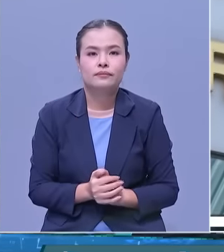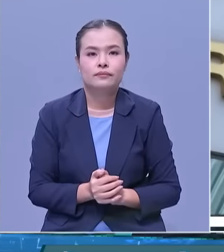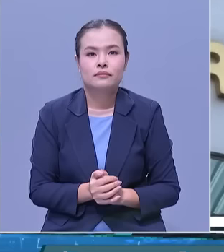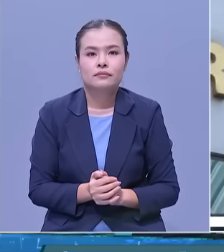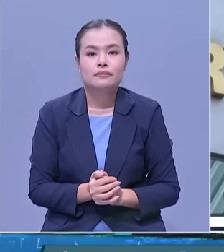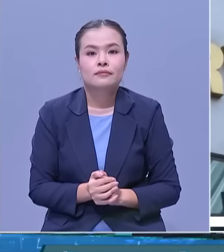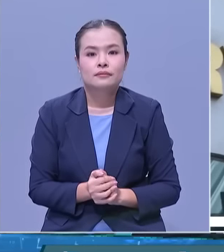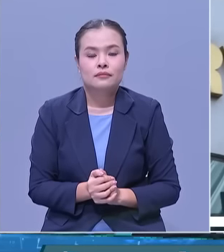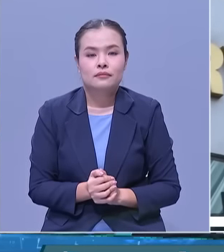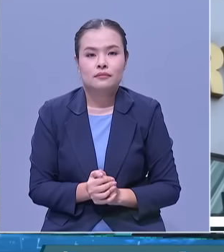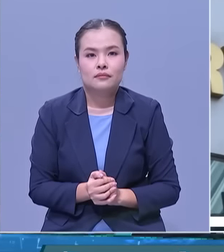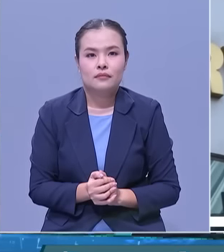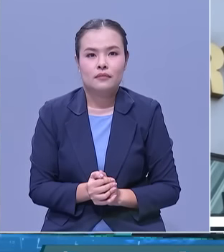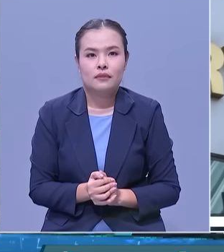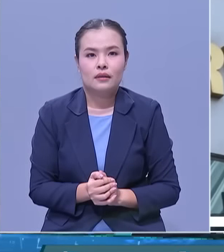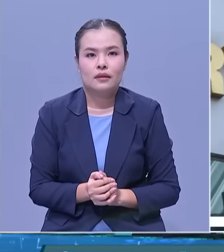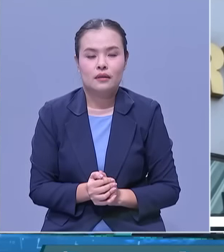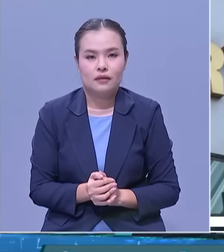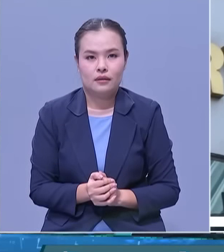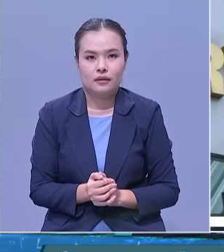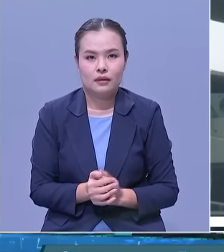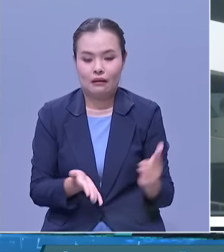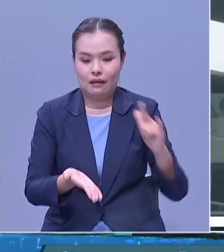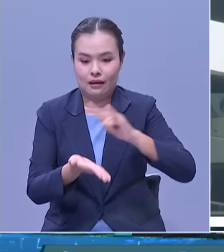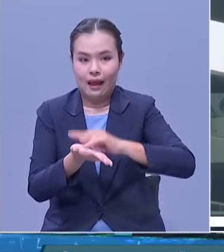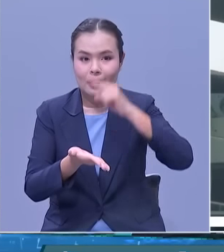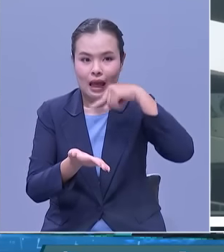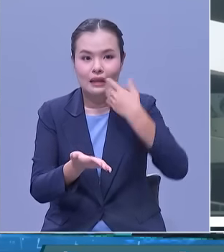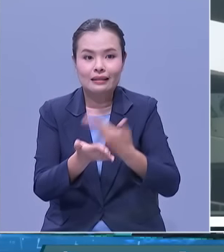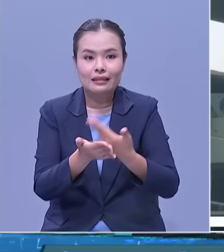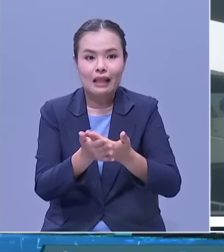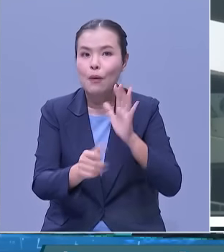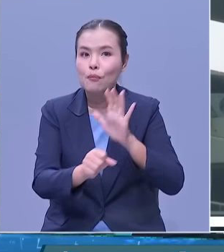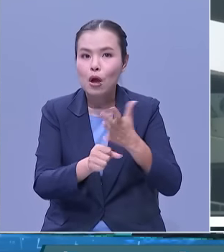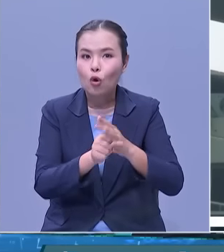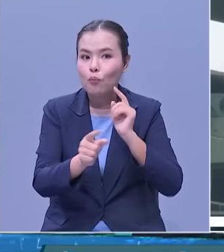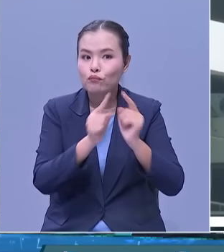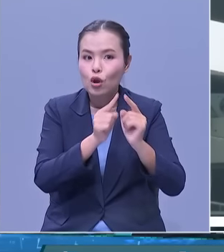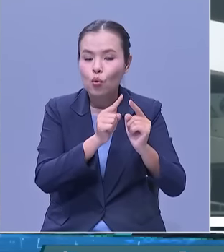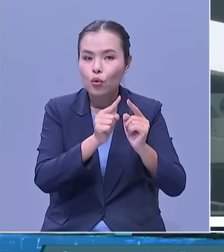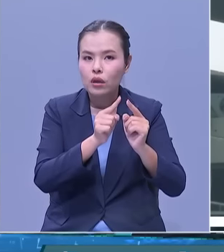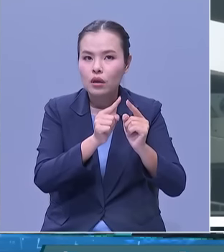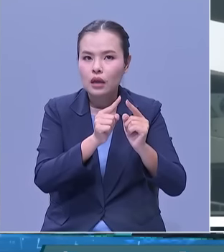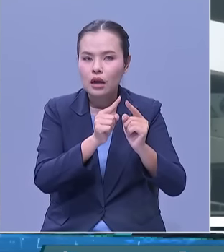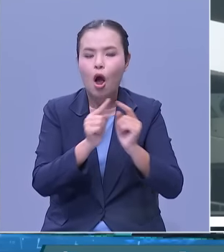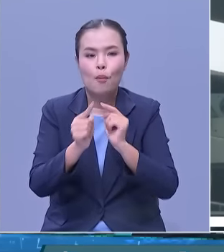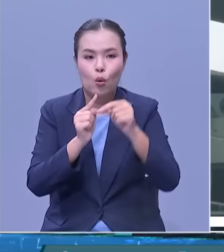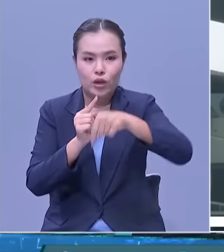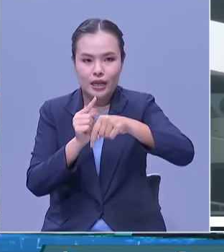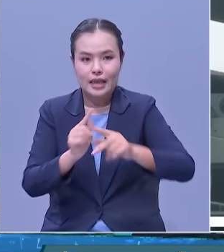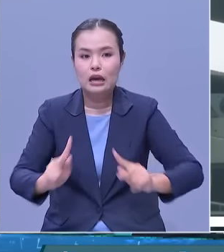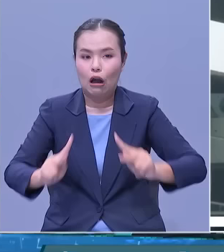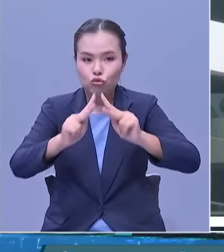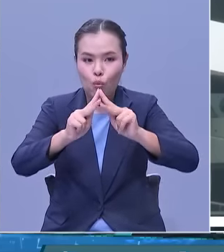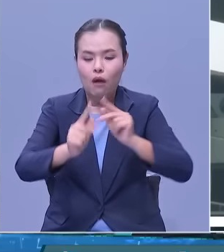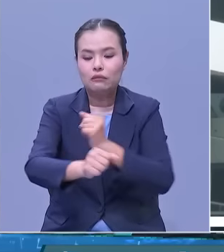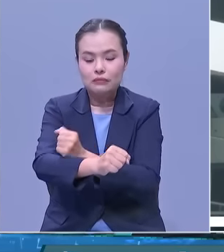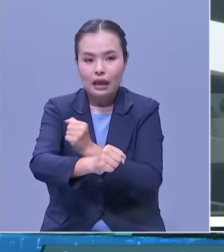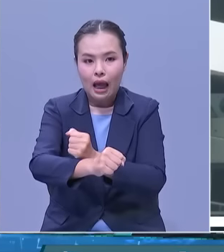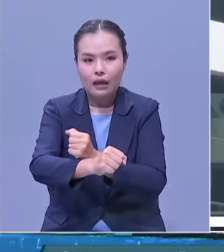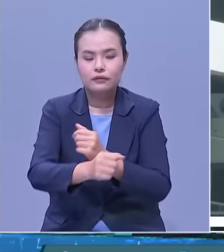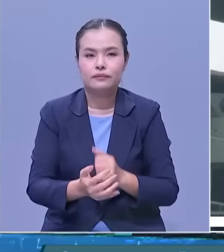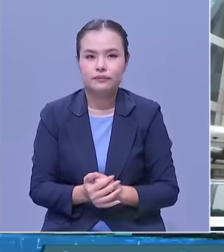ตีแล้วก็กลับมาถึงปุ๊บเนี่ยใครที่ได้เงินไม่ครบตามที่ตกลงการันตีขั้นต่ำก็มาเจรจากันที่กระทรวงแล้วก็จ